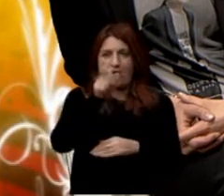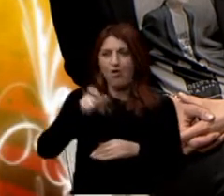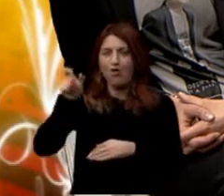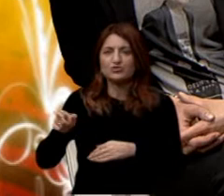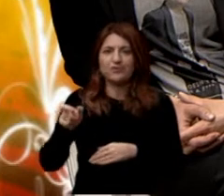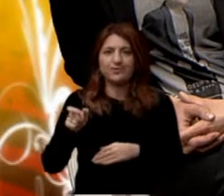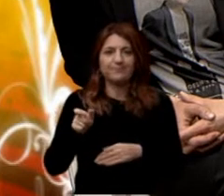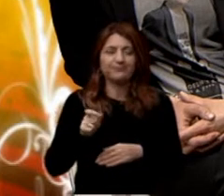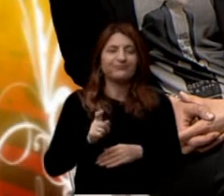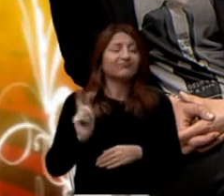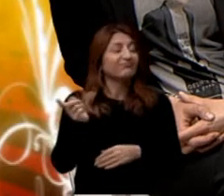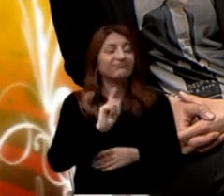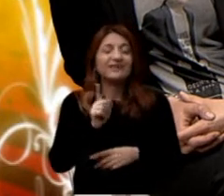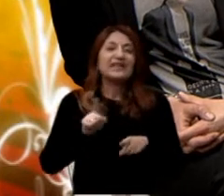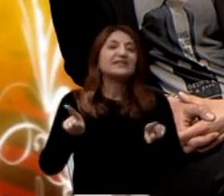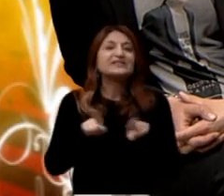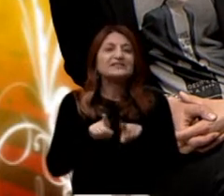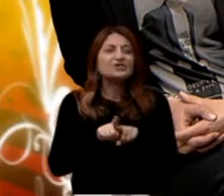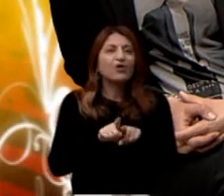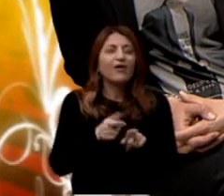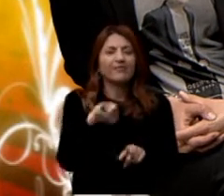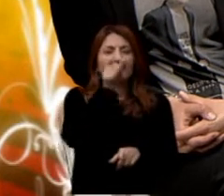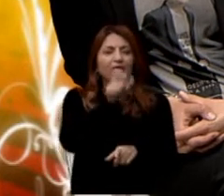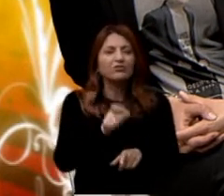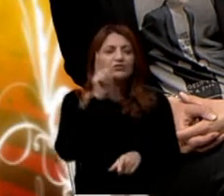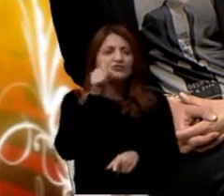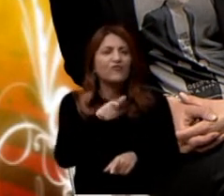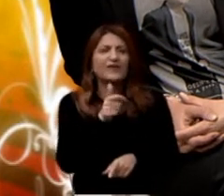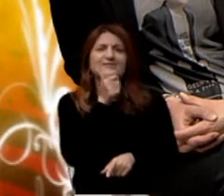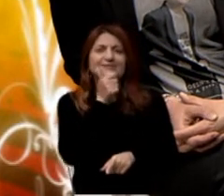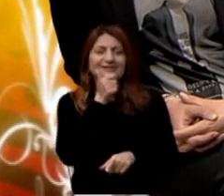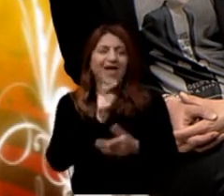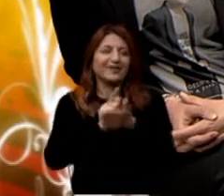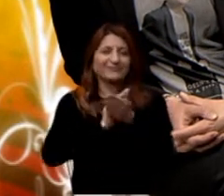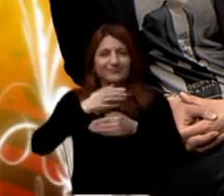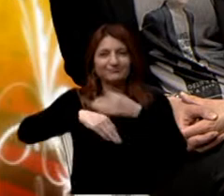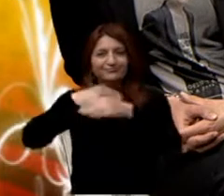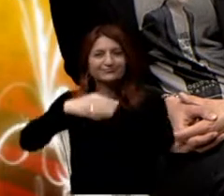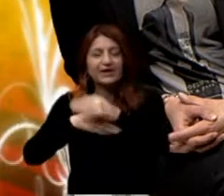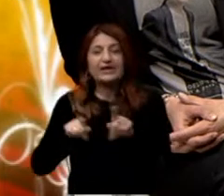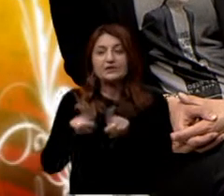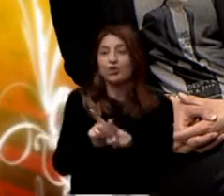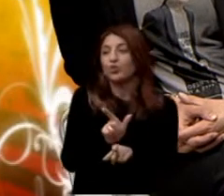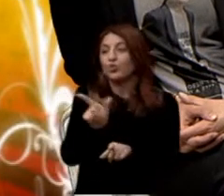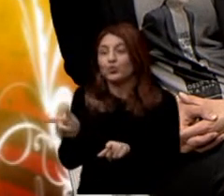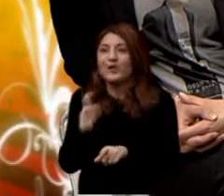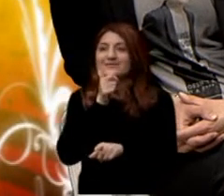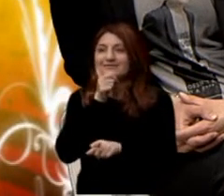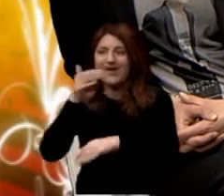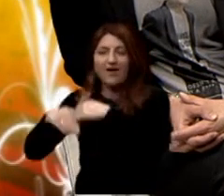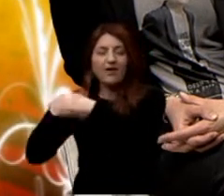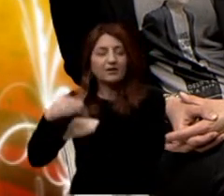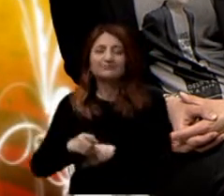isto vjetnost starenje jednog čovjeka ne odgovara starenju drugog. Unutar